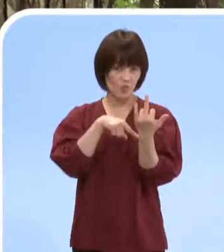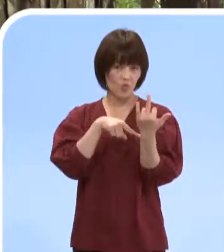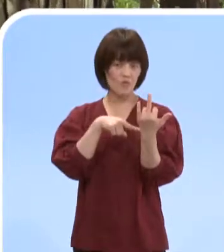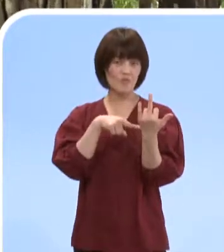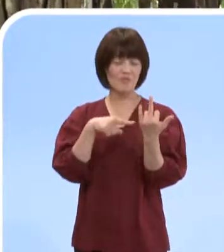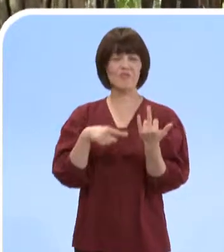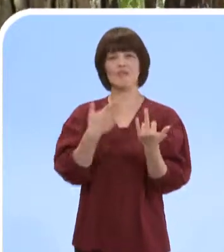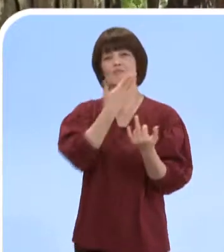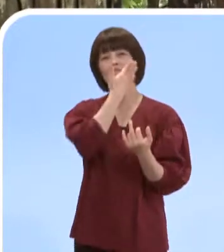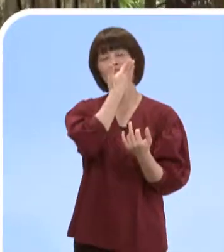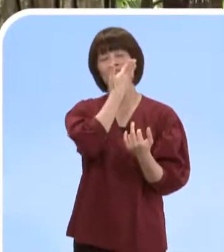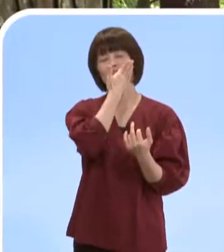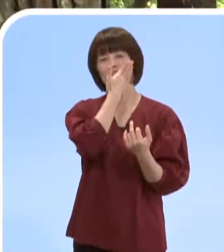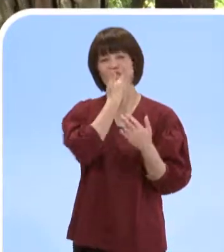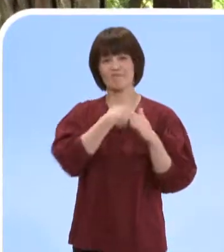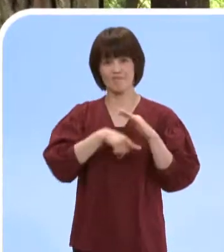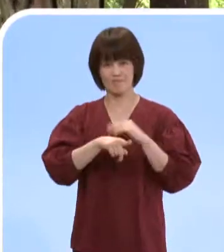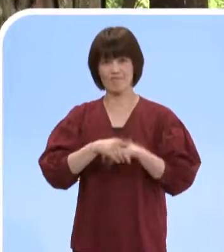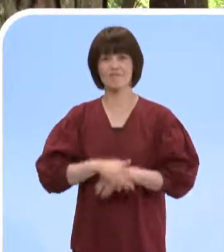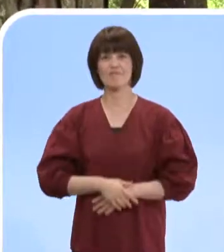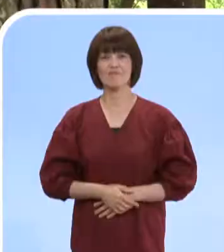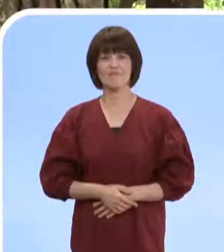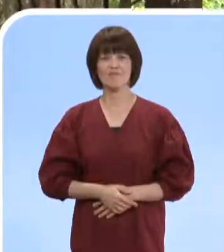うことをしなければダメなん